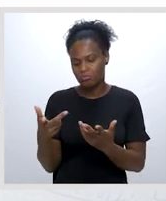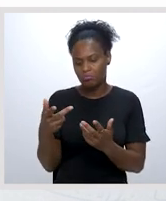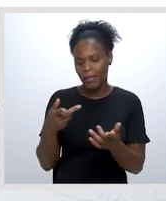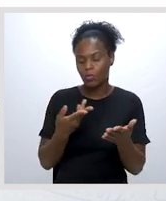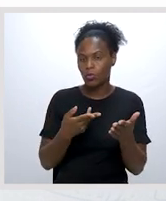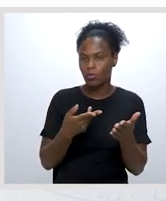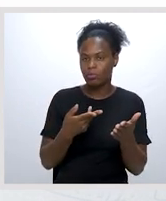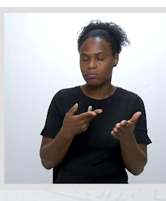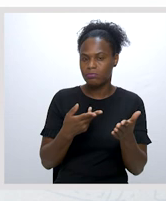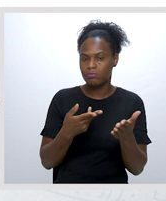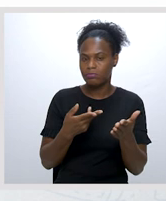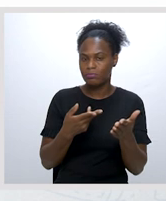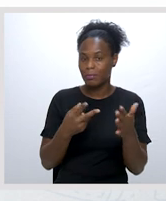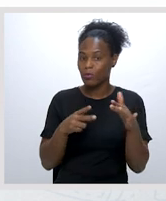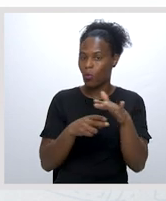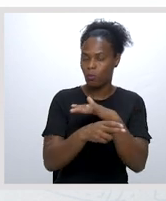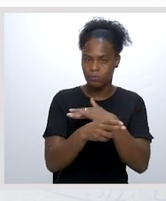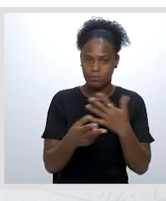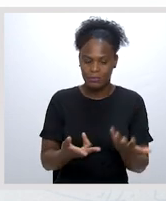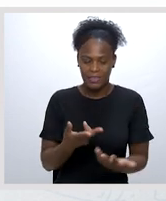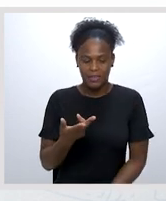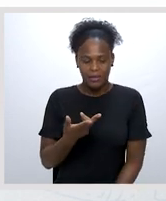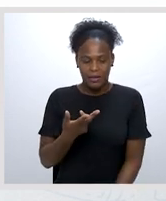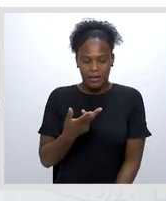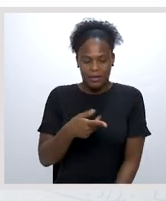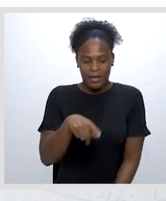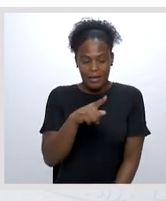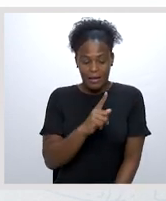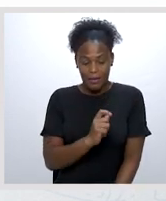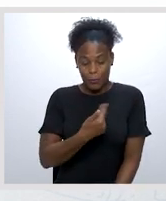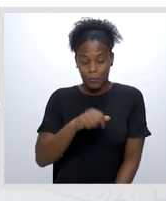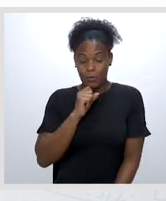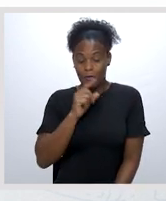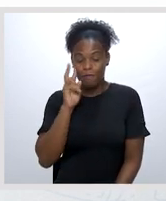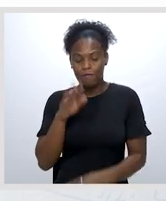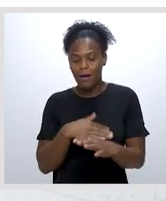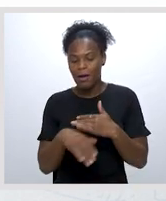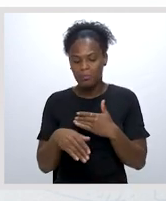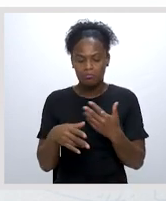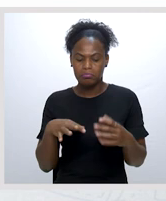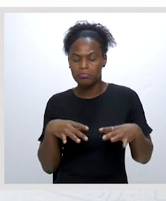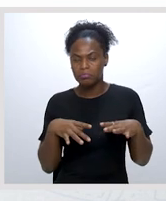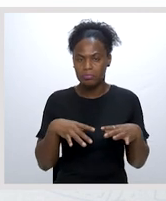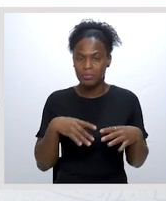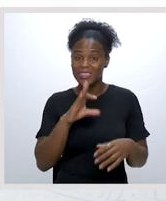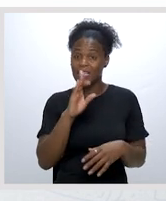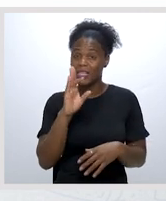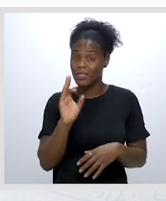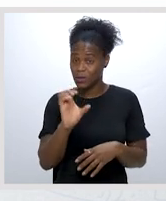car on peut y voir des gens très différents. E. On peut faire des courses sur les